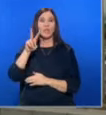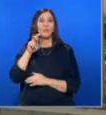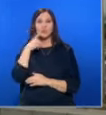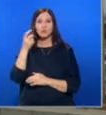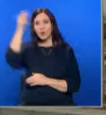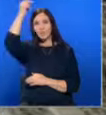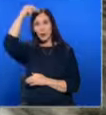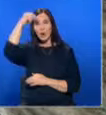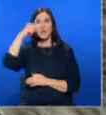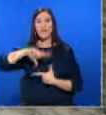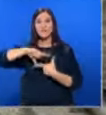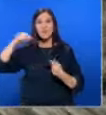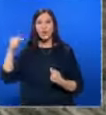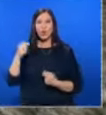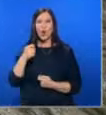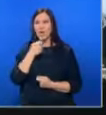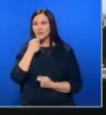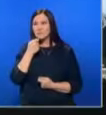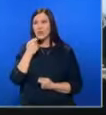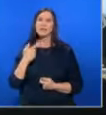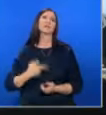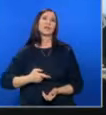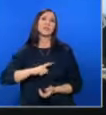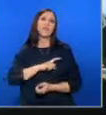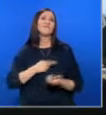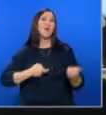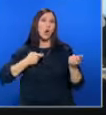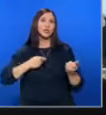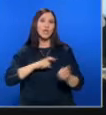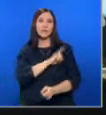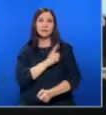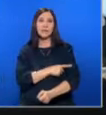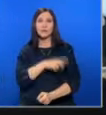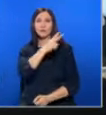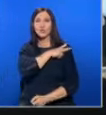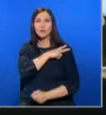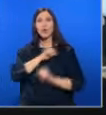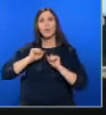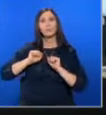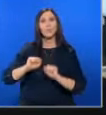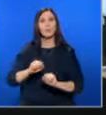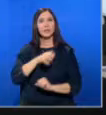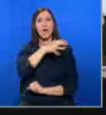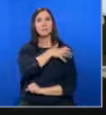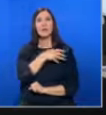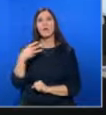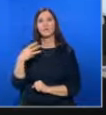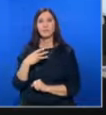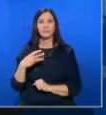20 години България в НАТО, изпитанията за въоръжените ни сили, началникът на отбраната адмирал Емил Евтимов.